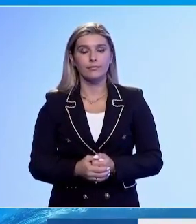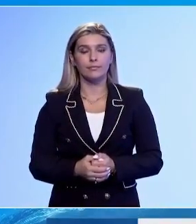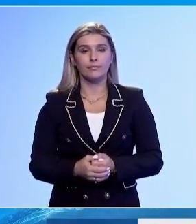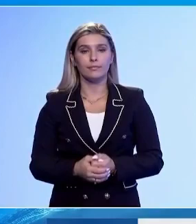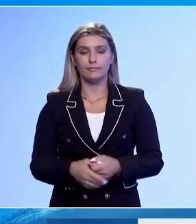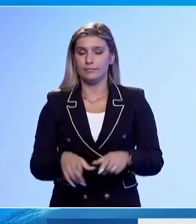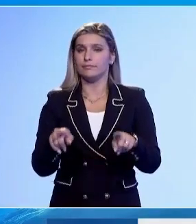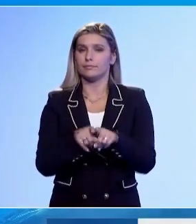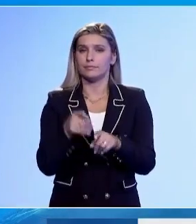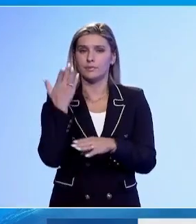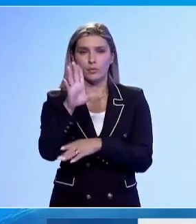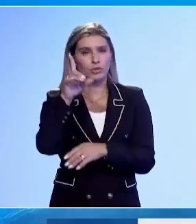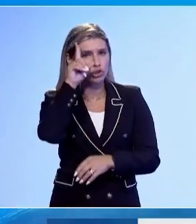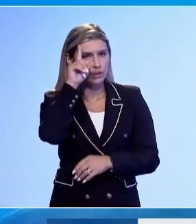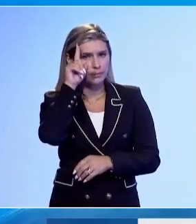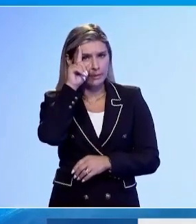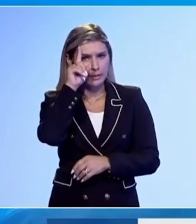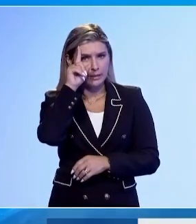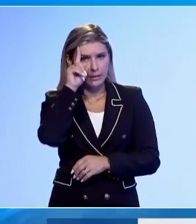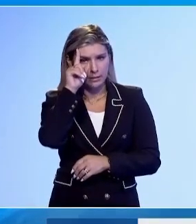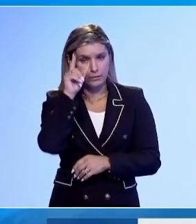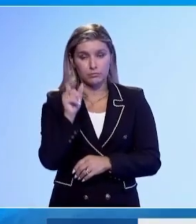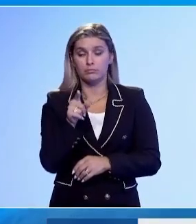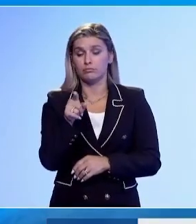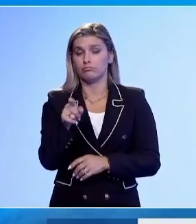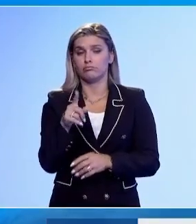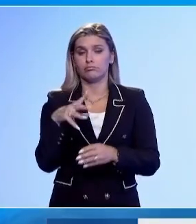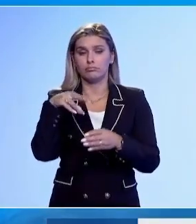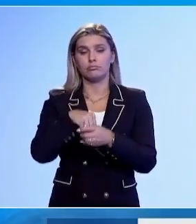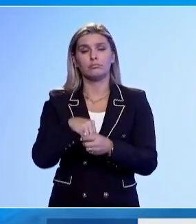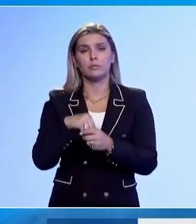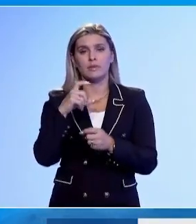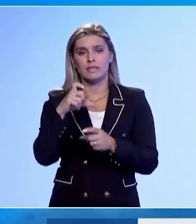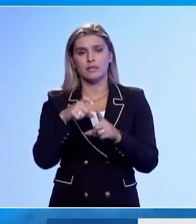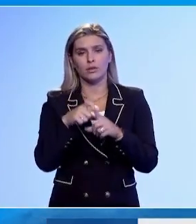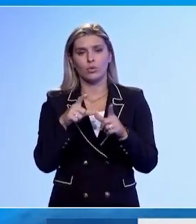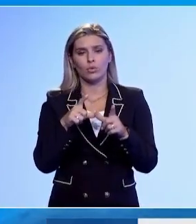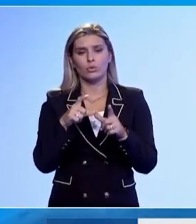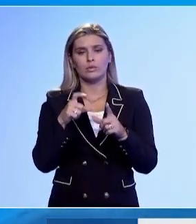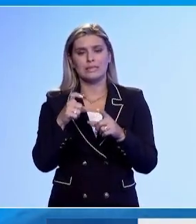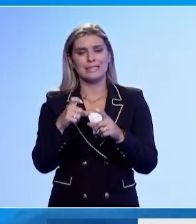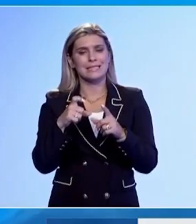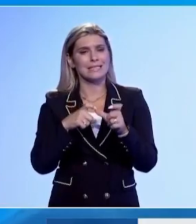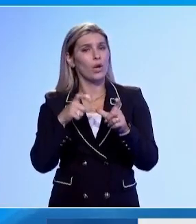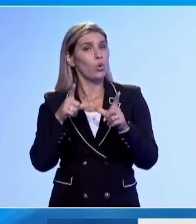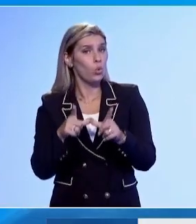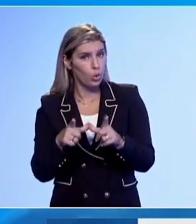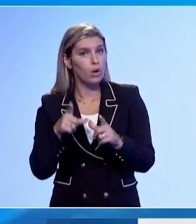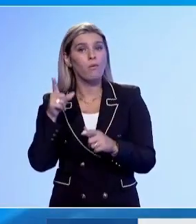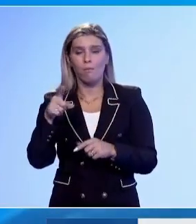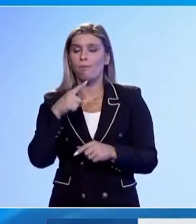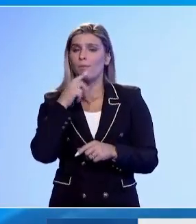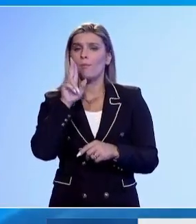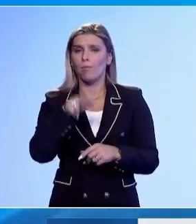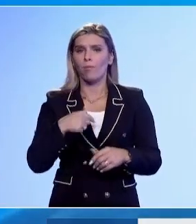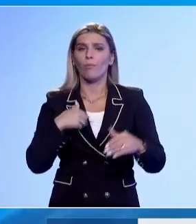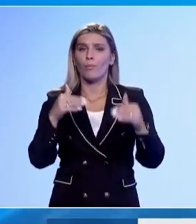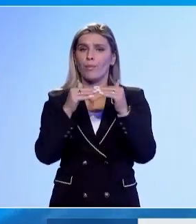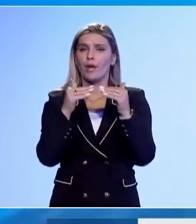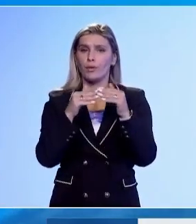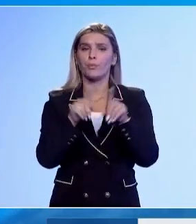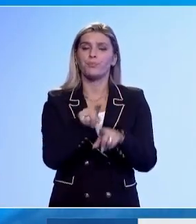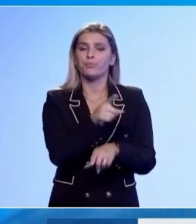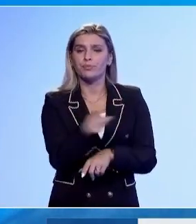Edhe deputeti Gjerman Knut Abraham nga radhët e CDU-CSU si ka dhënë mbështetje letrës së përbashkët të mbi